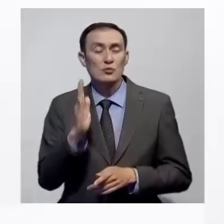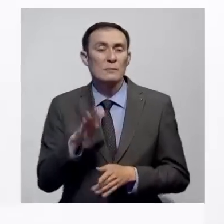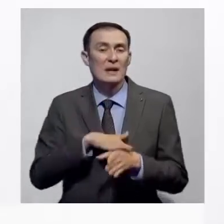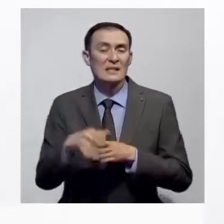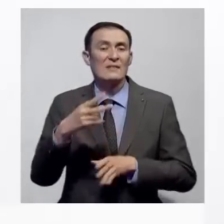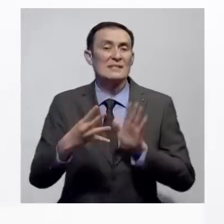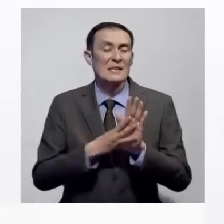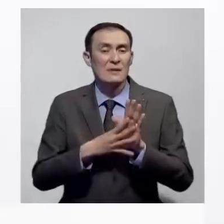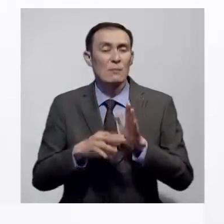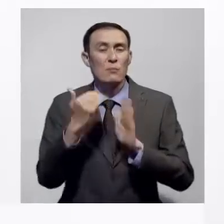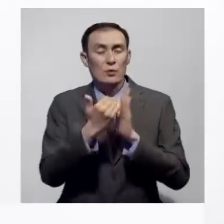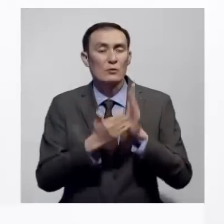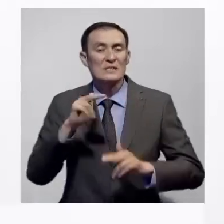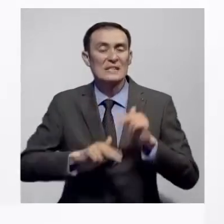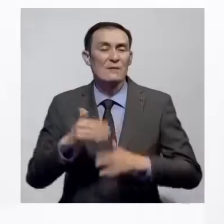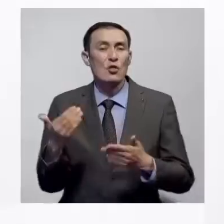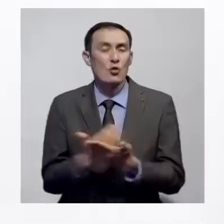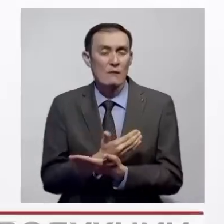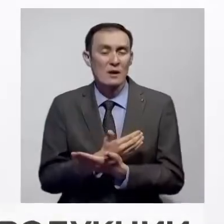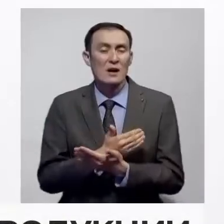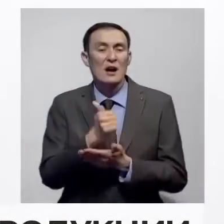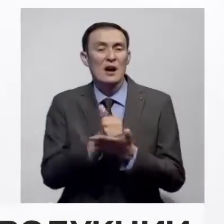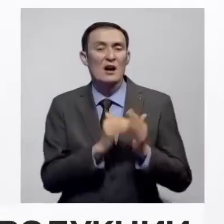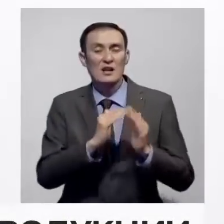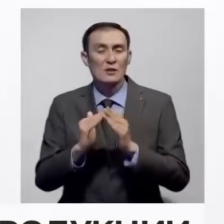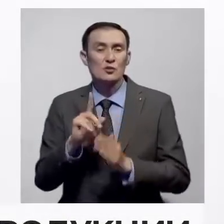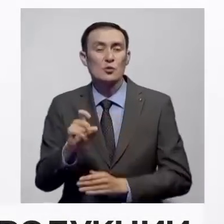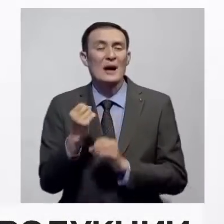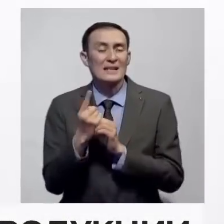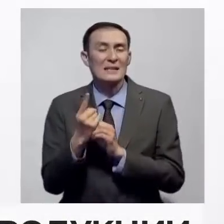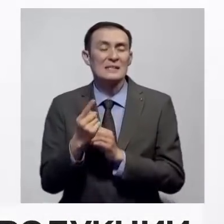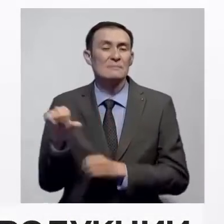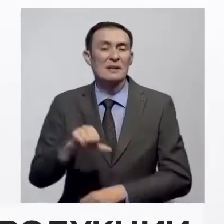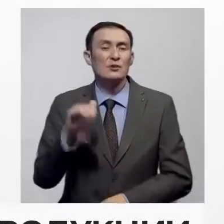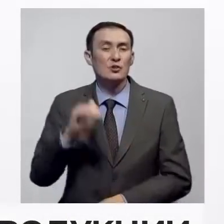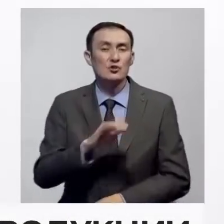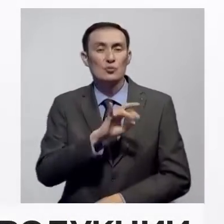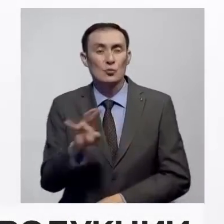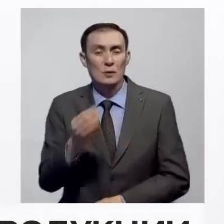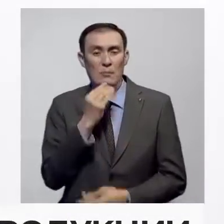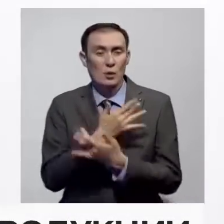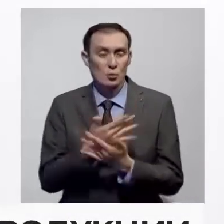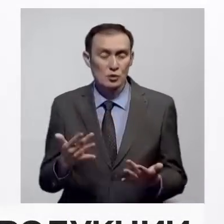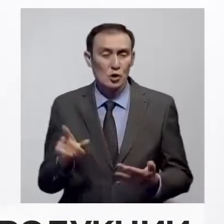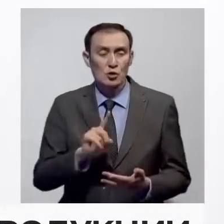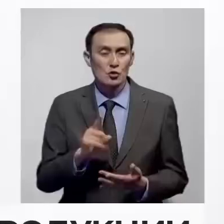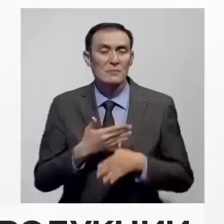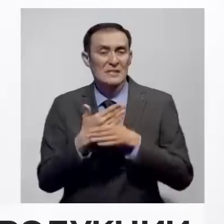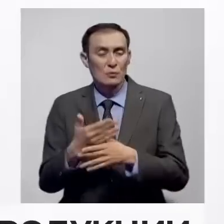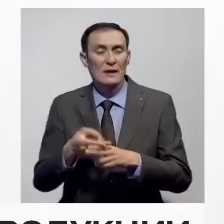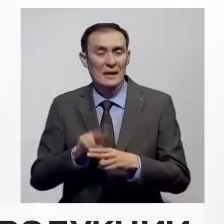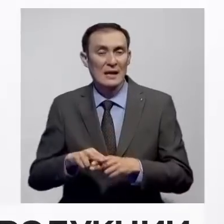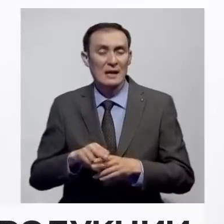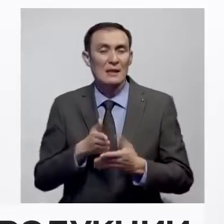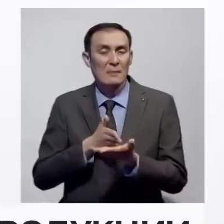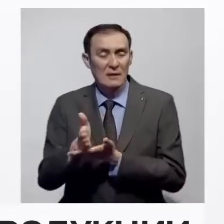реализовать 29 проектов по строительству новых овощехранилищ на 111,5 тысяч тонн продукции. Чтобы стимулировать это